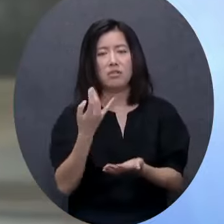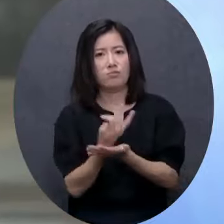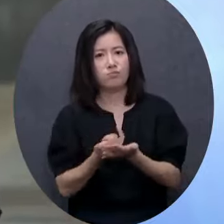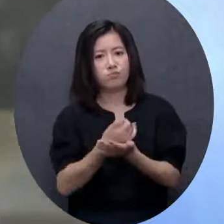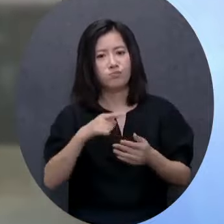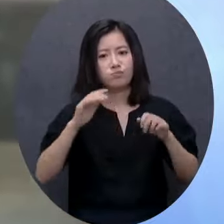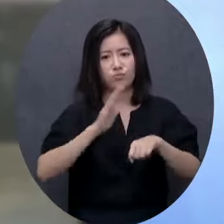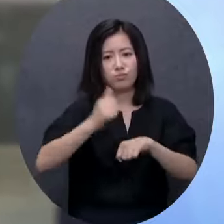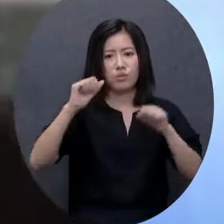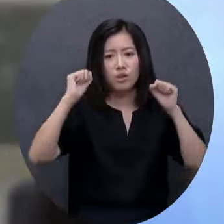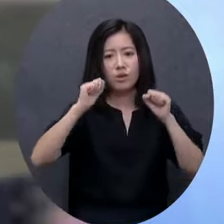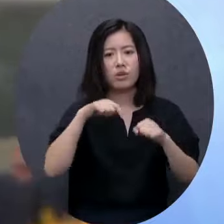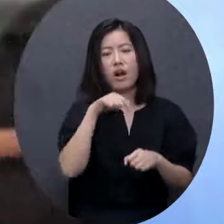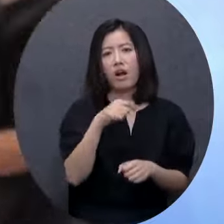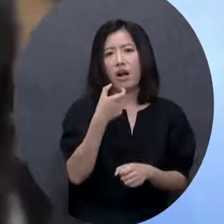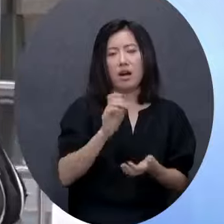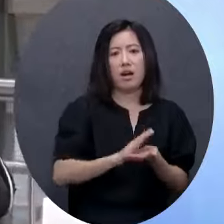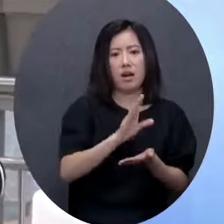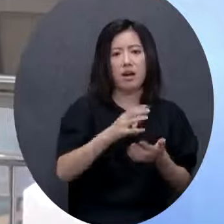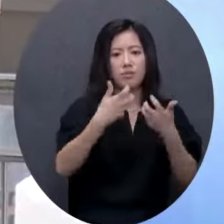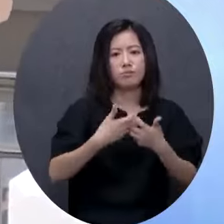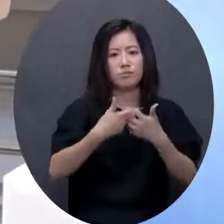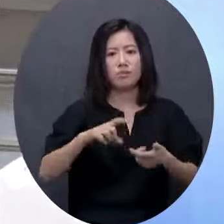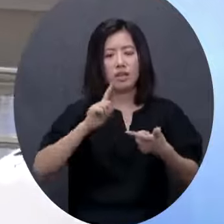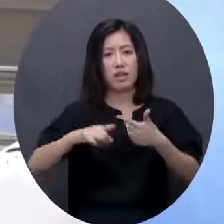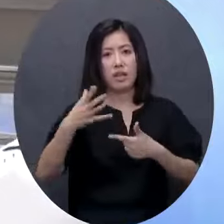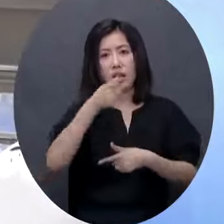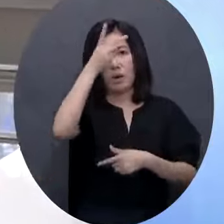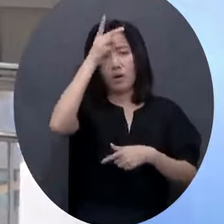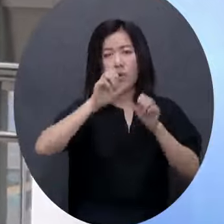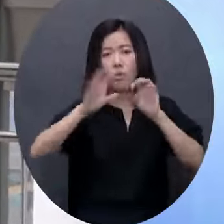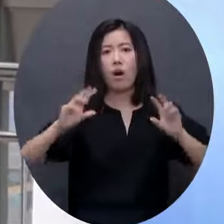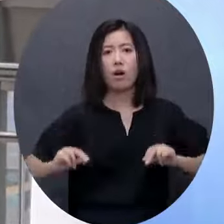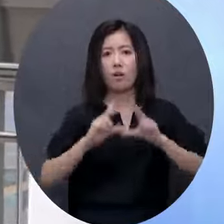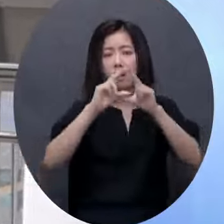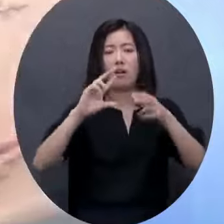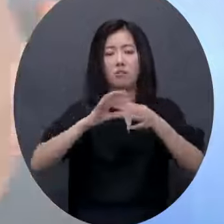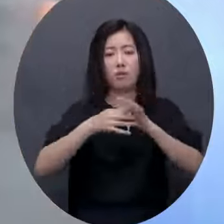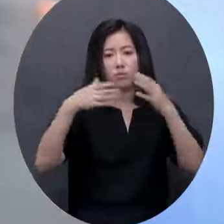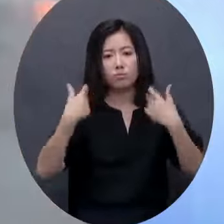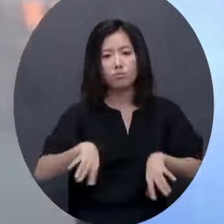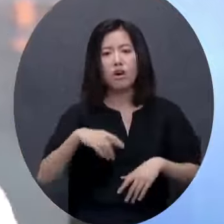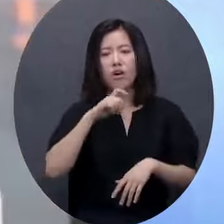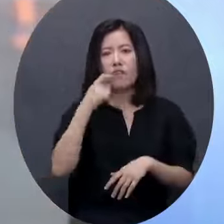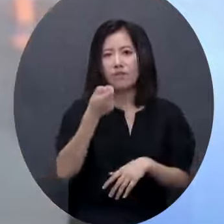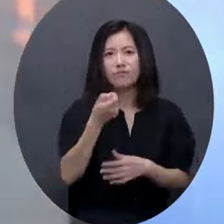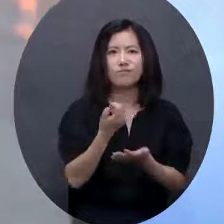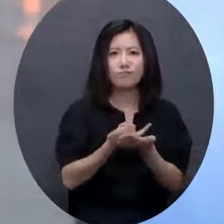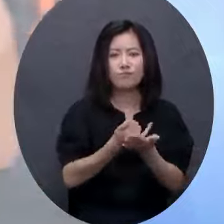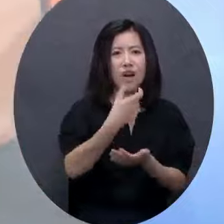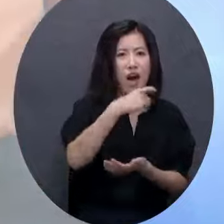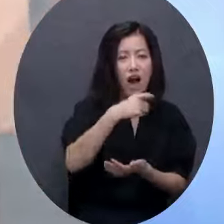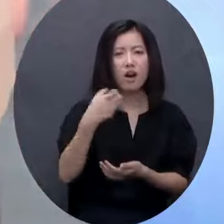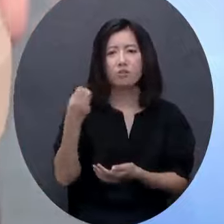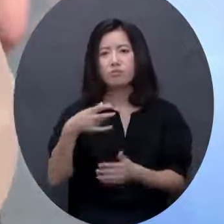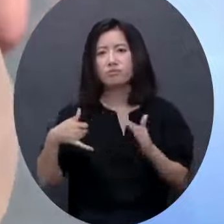員的直接資助機制。體院副主席鄭永信話：巴黎奧運之後，好快會檢視資助金額同門